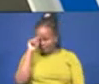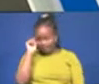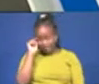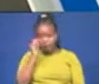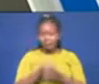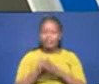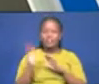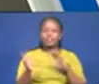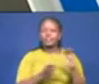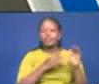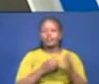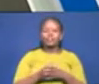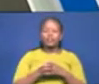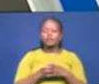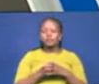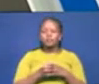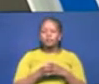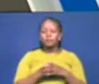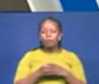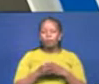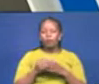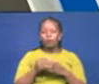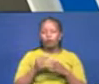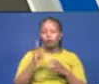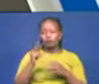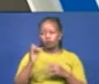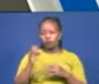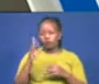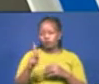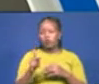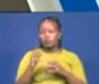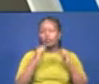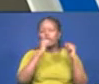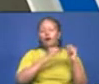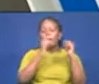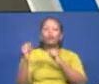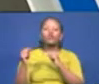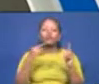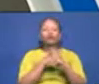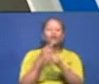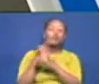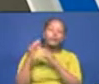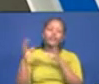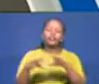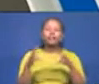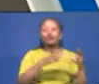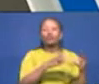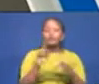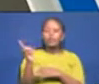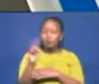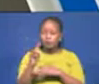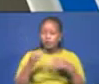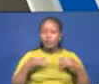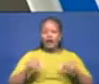nitaarifa kwamba mabondia wa mchezo wa kickboxing kutoka vilabu mbalimbali hapa Nairobi wameboresha mazoezi yao kujiandaa kwa